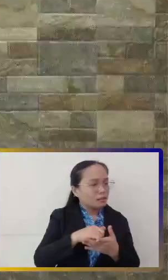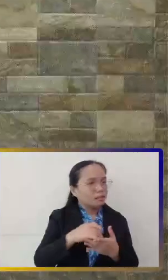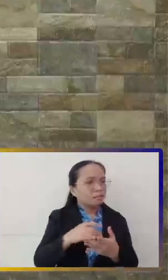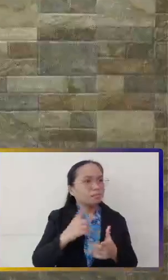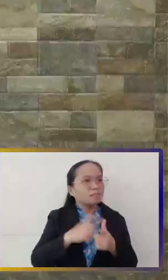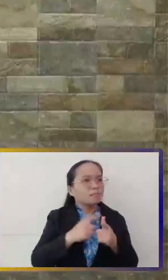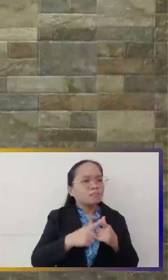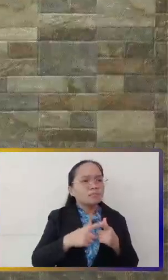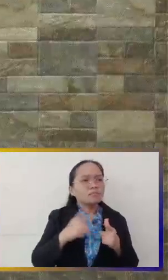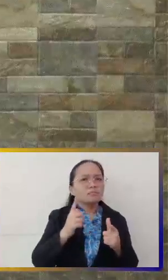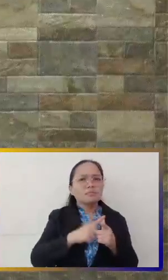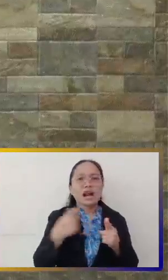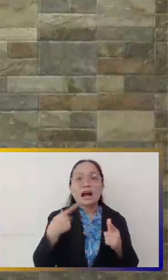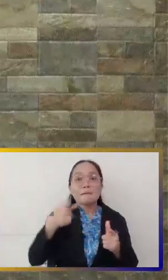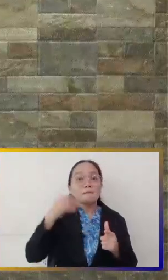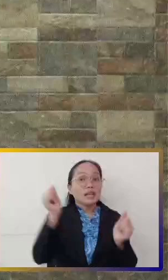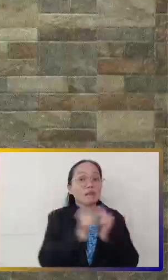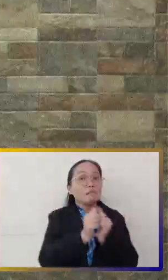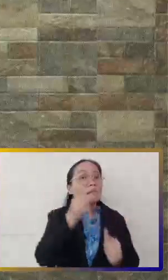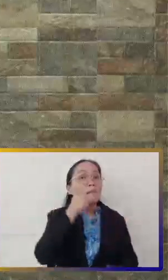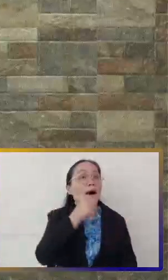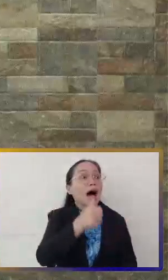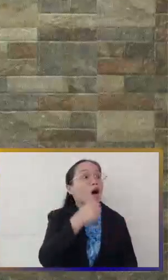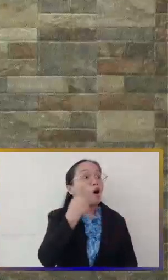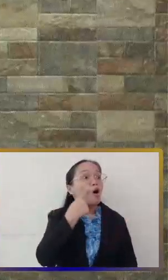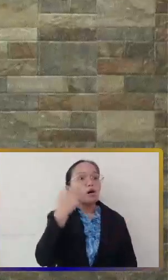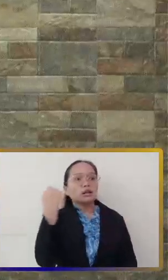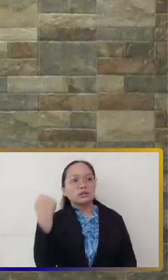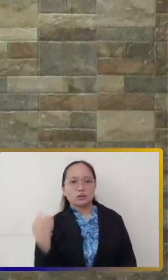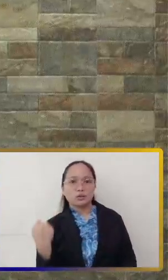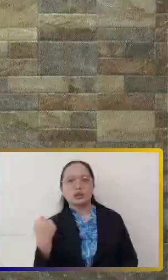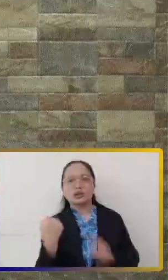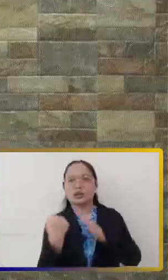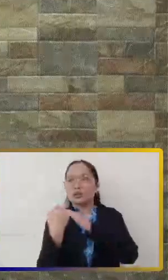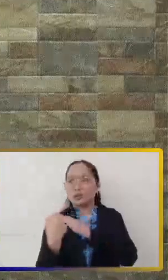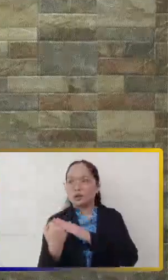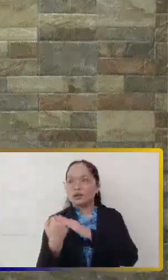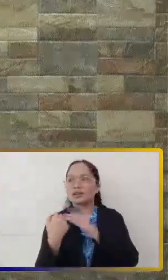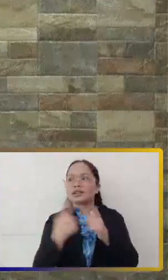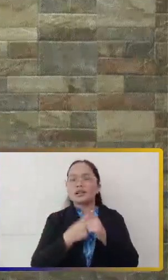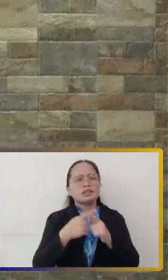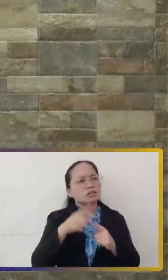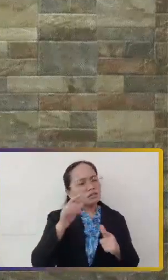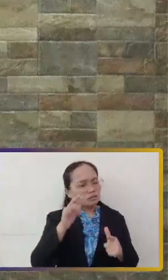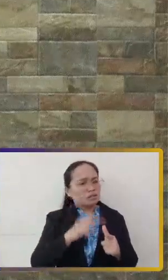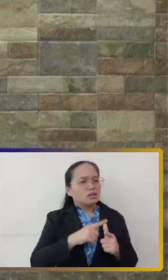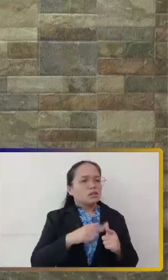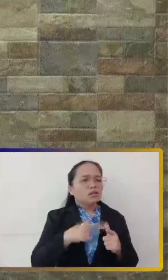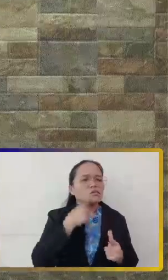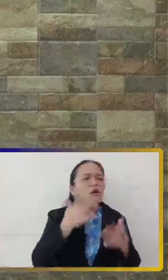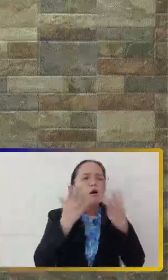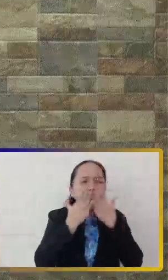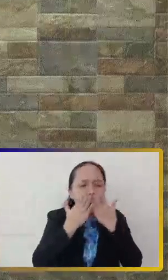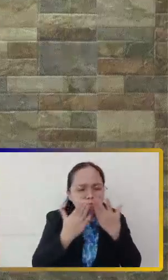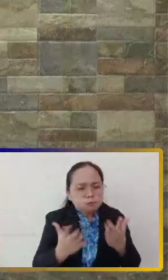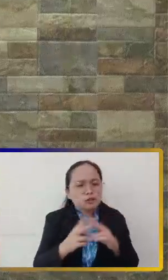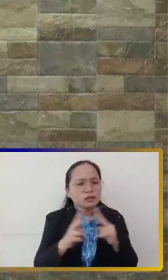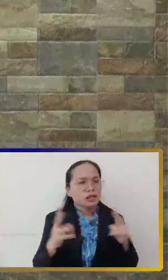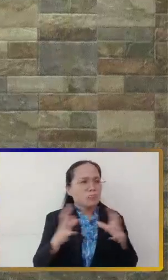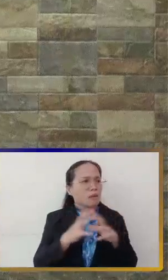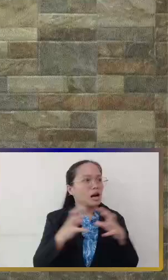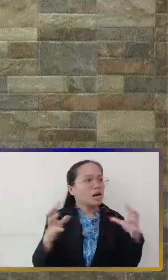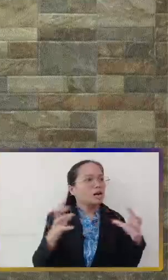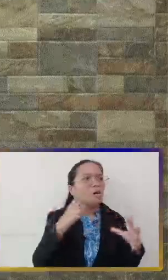Mas matangkad, tapos may kasama siyang babae rin na mas mababa sa akin. Sabi ko, yan. Sabi ko, okay, alright, thank you very much. Sabi